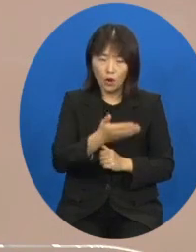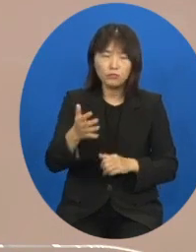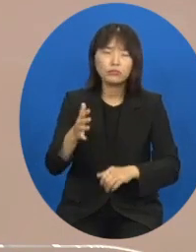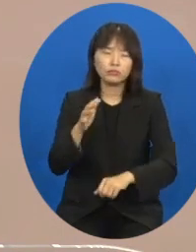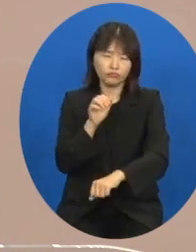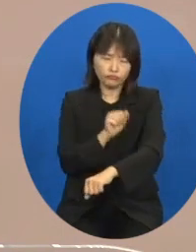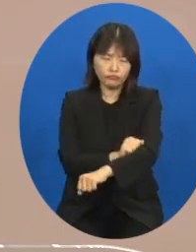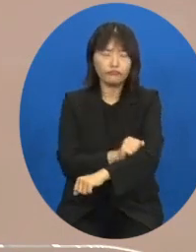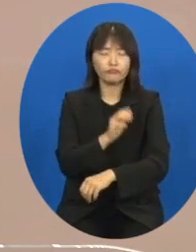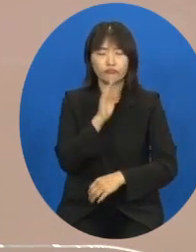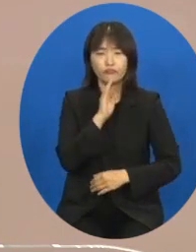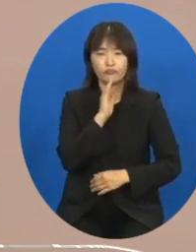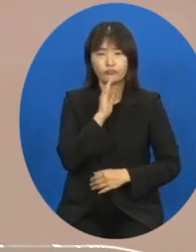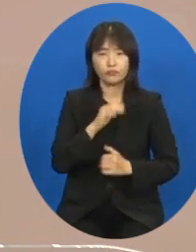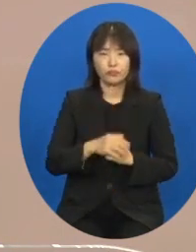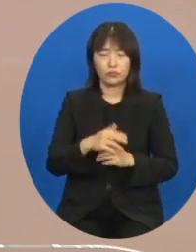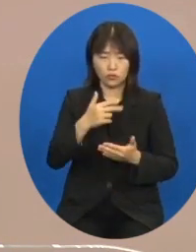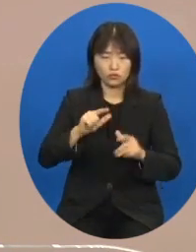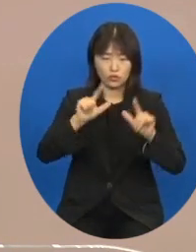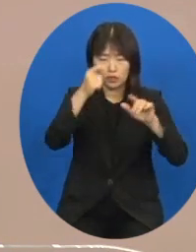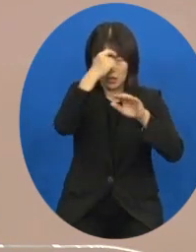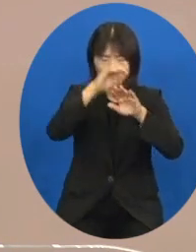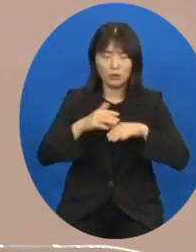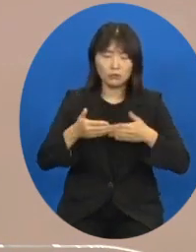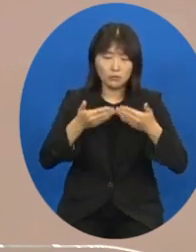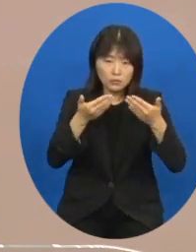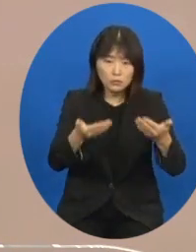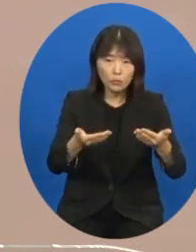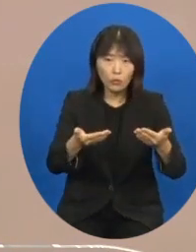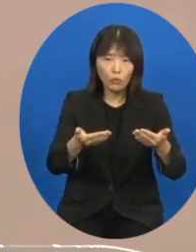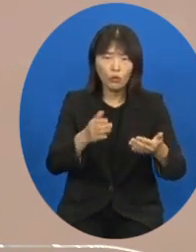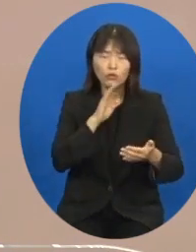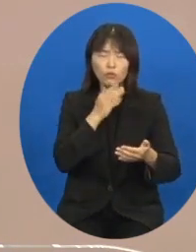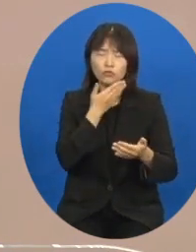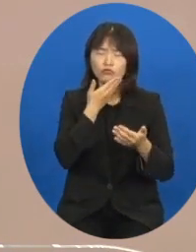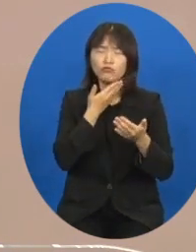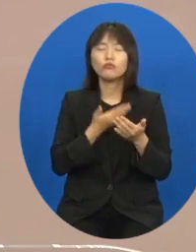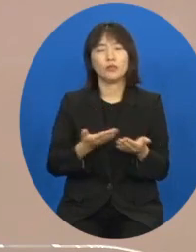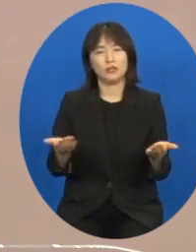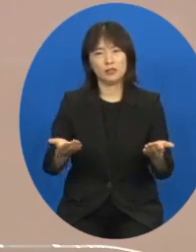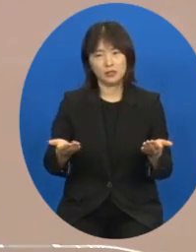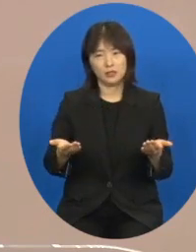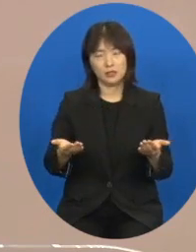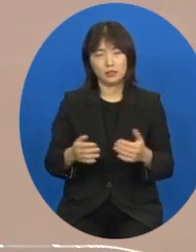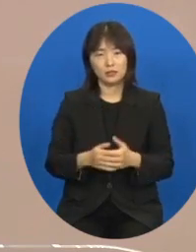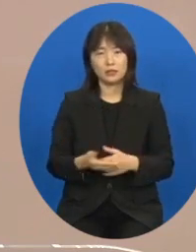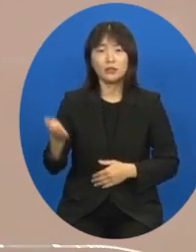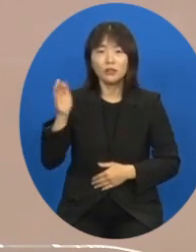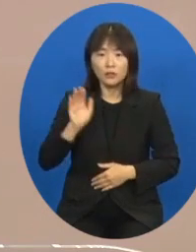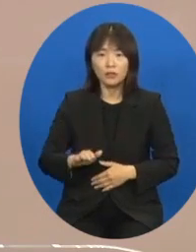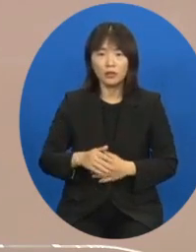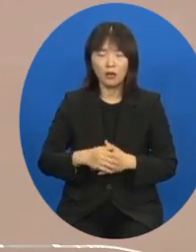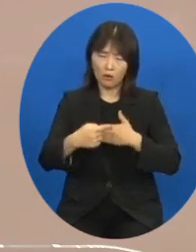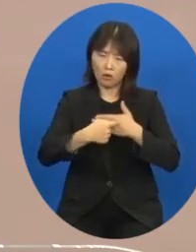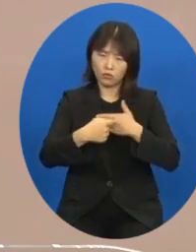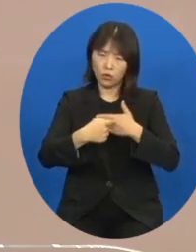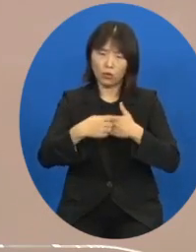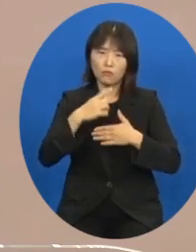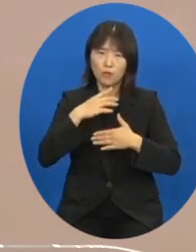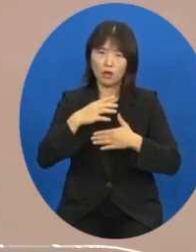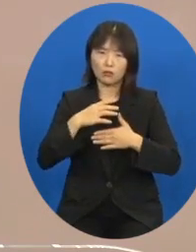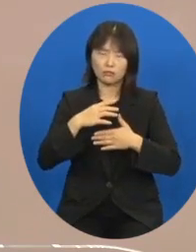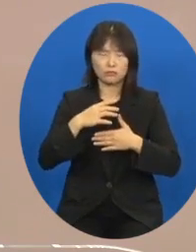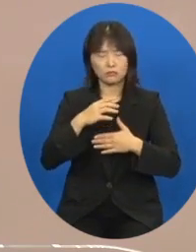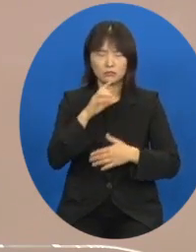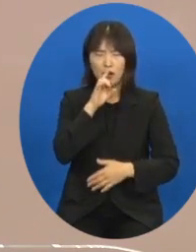거예요. 주일에 예배를 드리는 것 자체가 귀한 일이죠. 그러나 겉으로만 그렇게